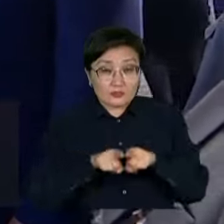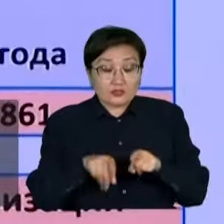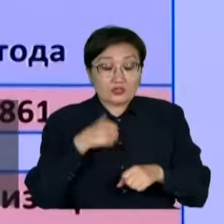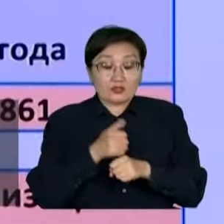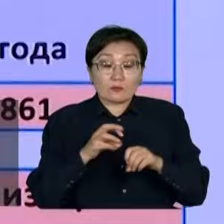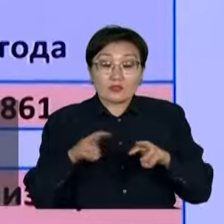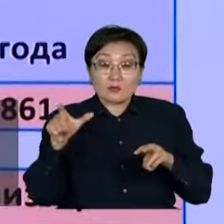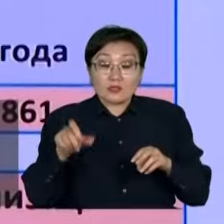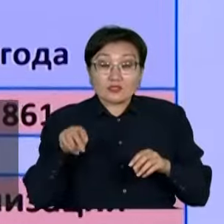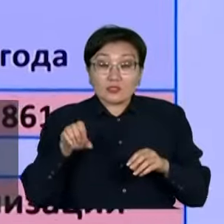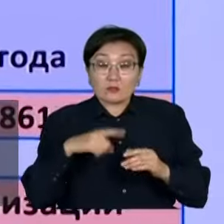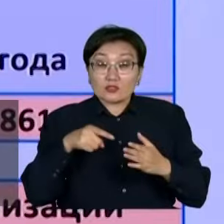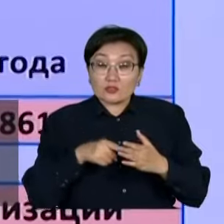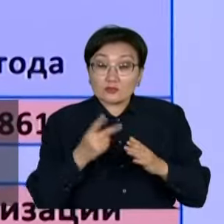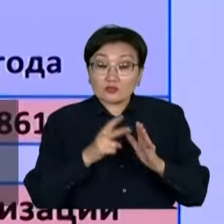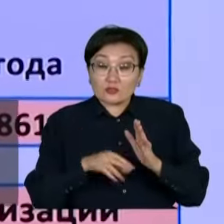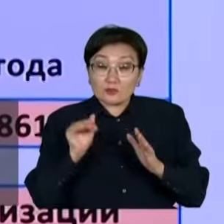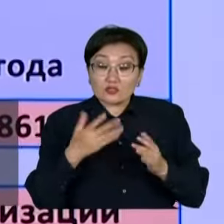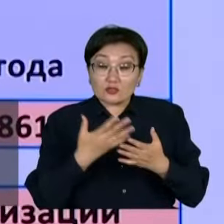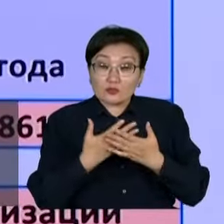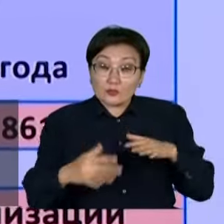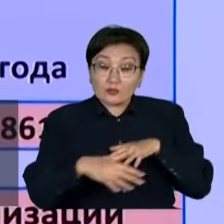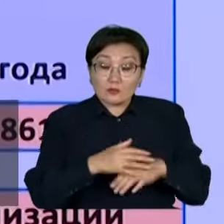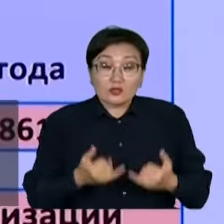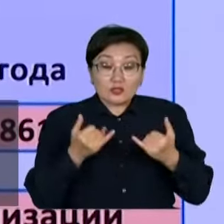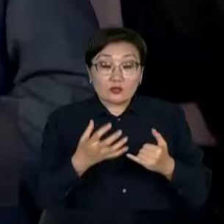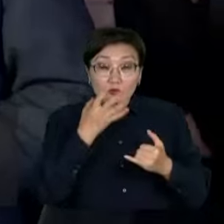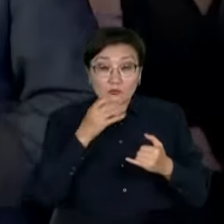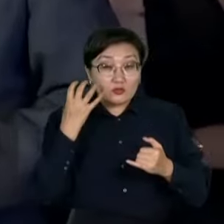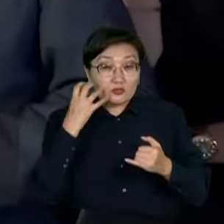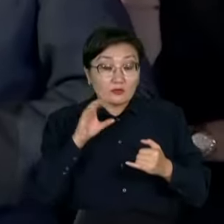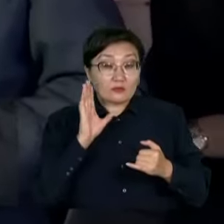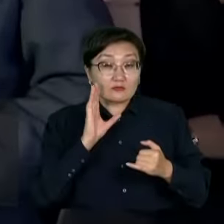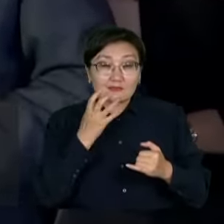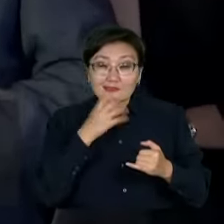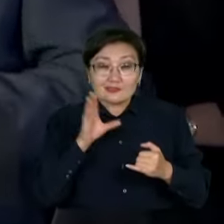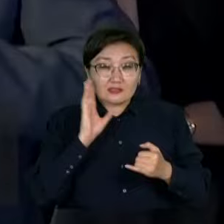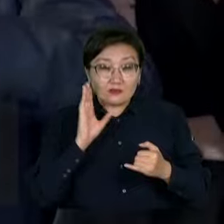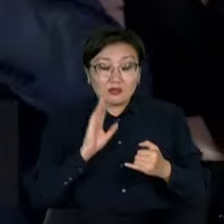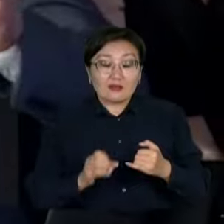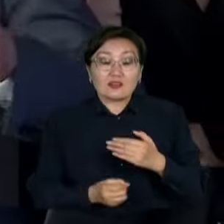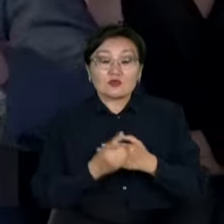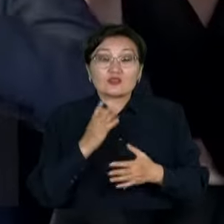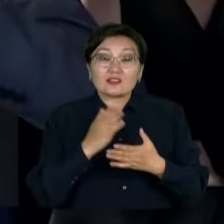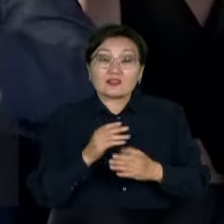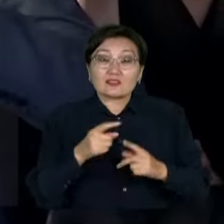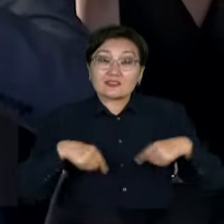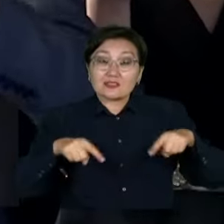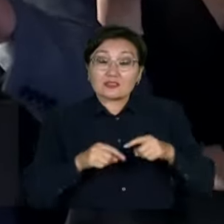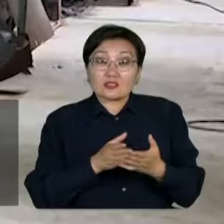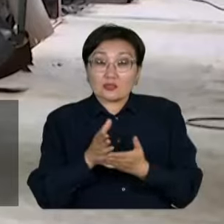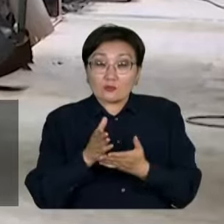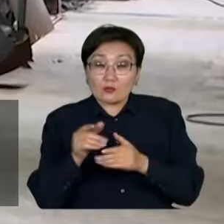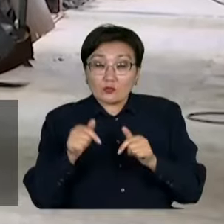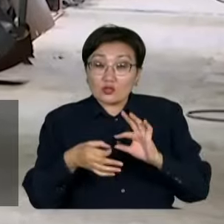үкімет басшысы Сәтбаев қаласының 70 мыңға жуық тұрғын үшін жылу және ыстық су көзі саналатын станцияларды аралады. Қазір мұнда күрделі жөндеу